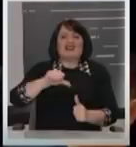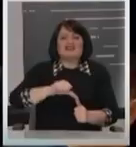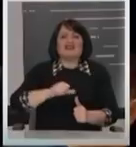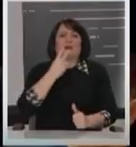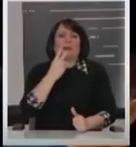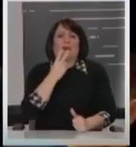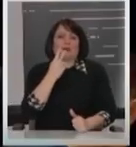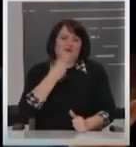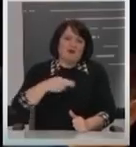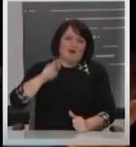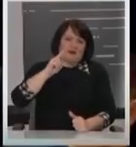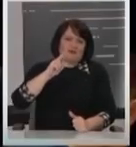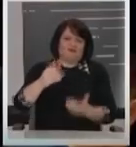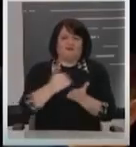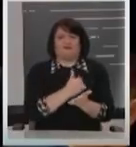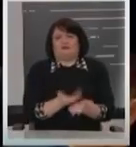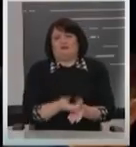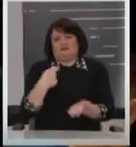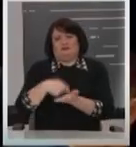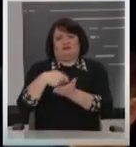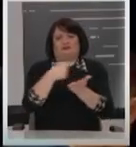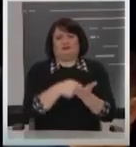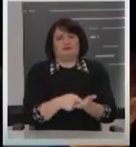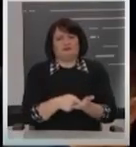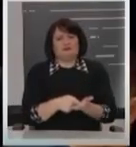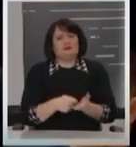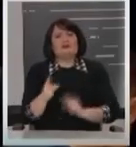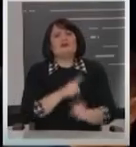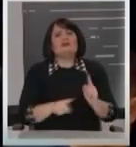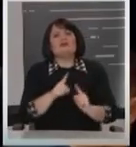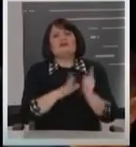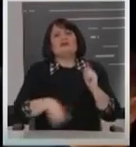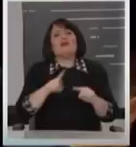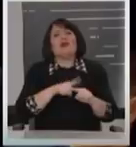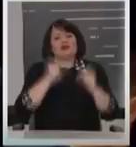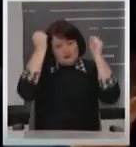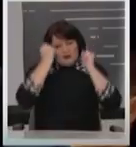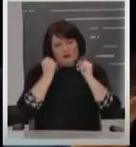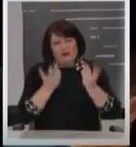τσιγάρα. Είναι φόροι άδικοι, τους οποίους θα πληρώσει ολόκληρος ο λαός.